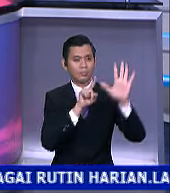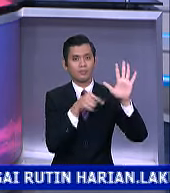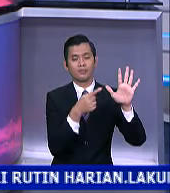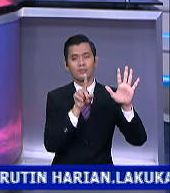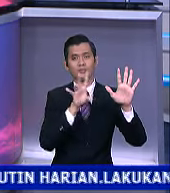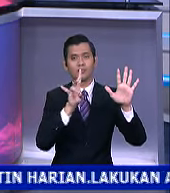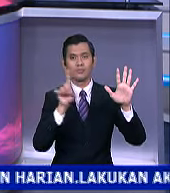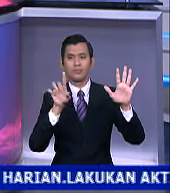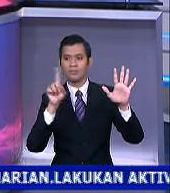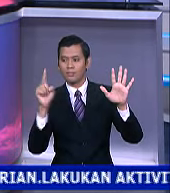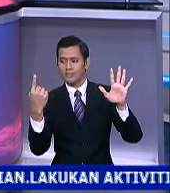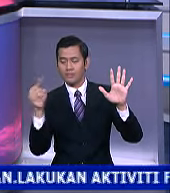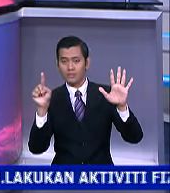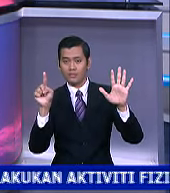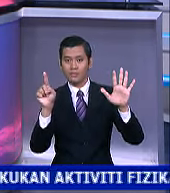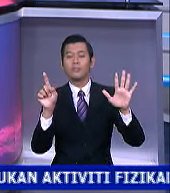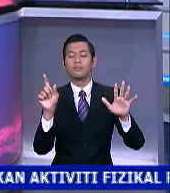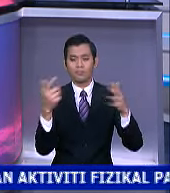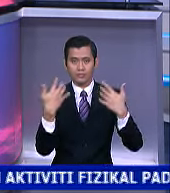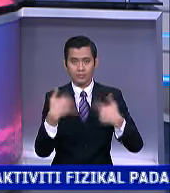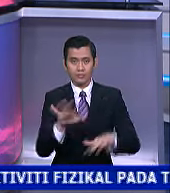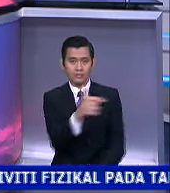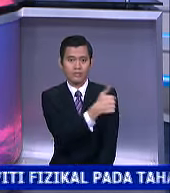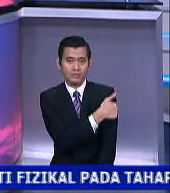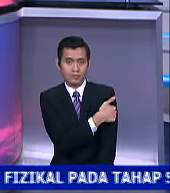519,111 dos suntikan diberikan dengan